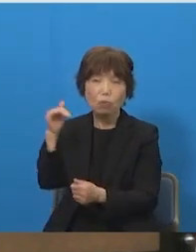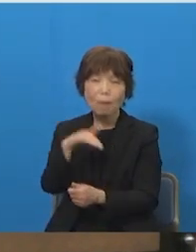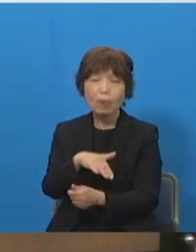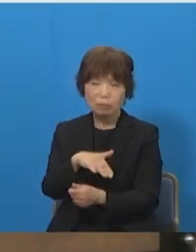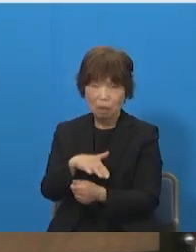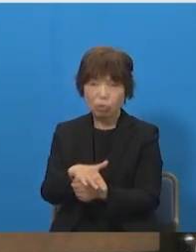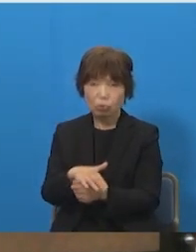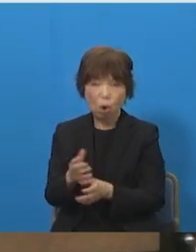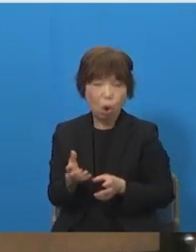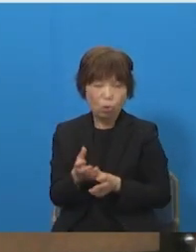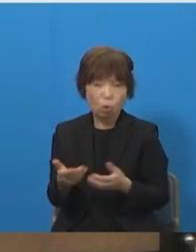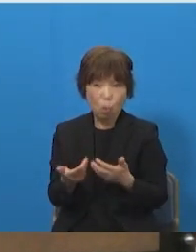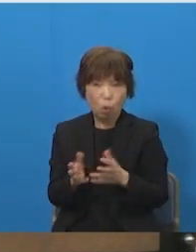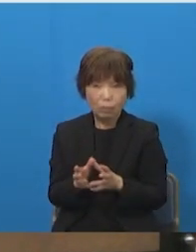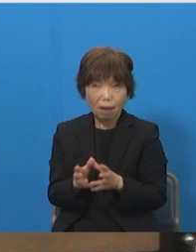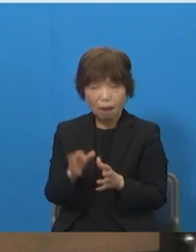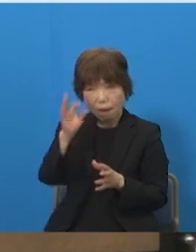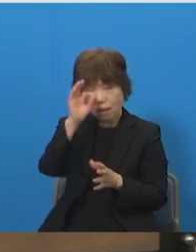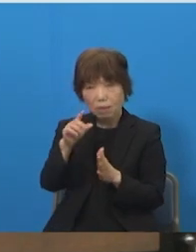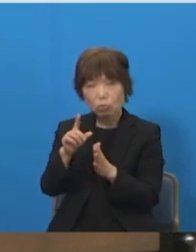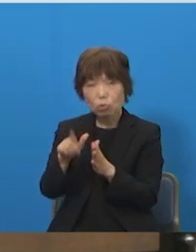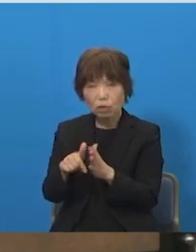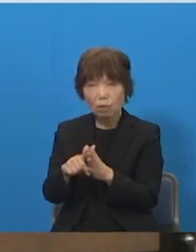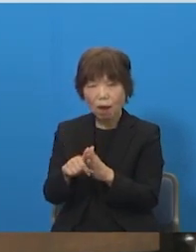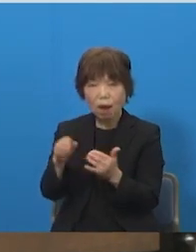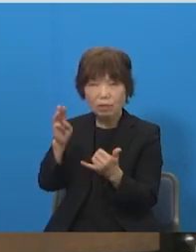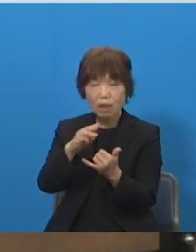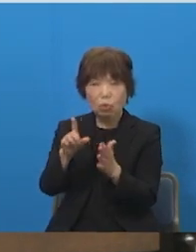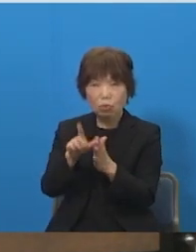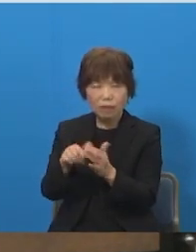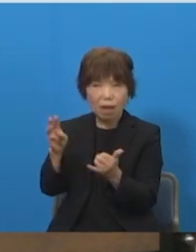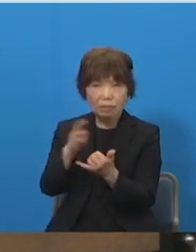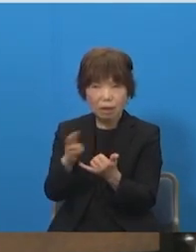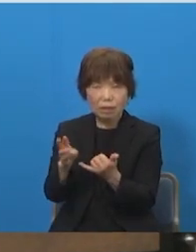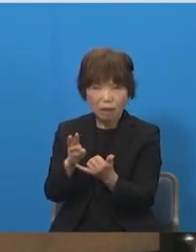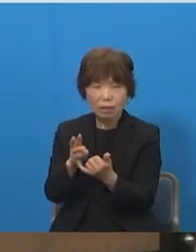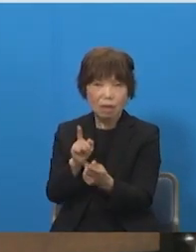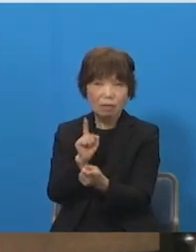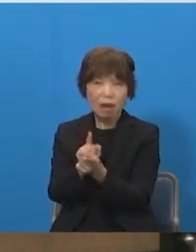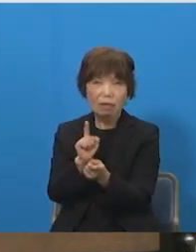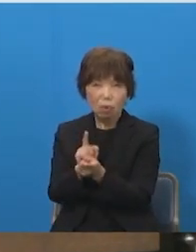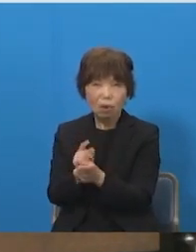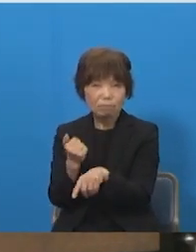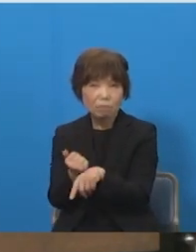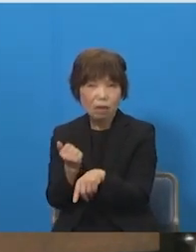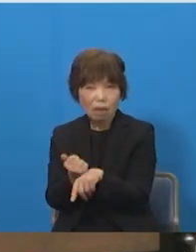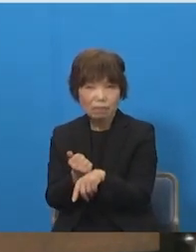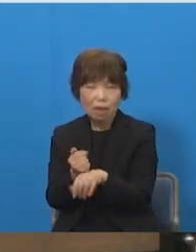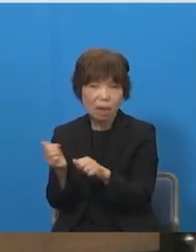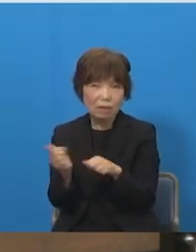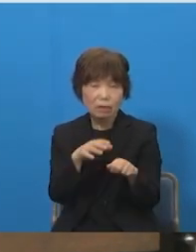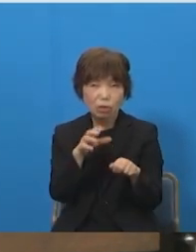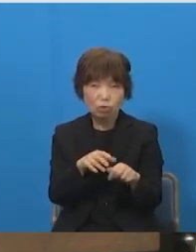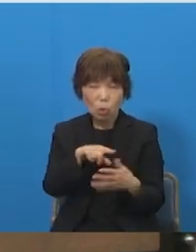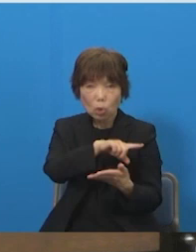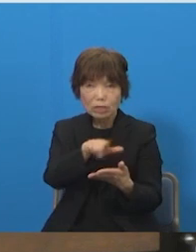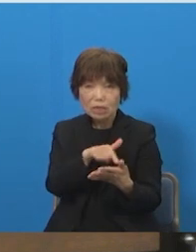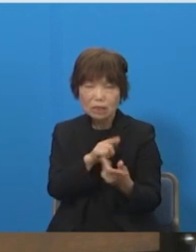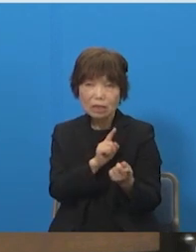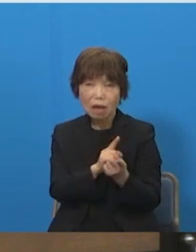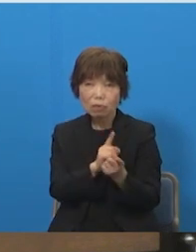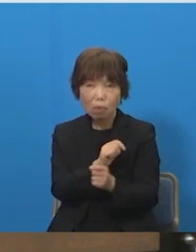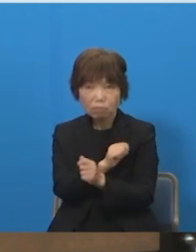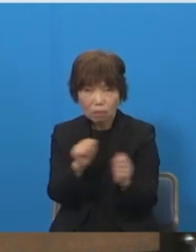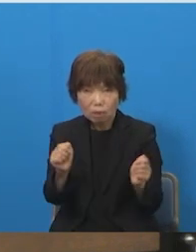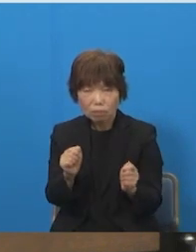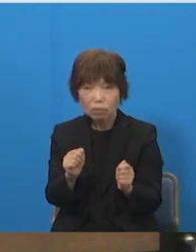消防や警察は災害が起きた際は災害対応に忙殺され、避難所運営などの地域対応ができなくなると言